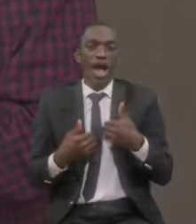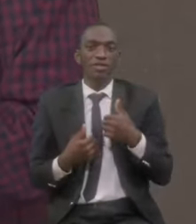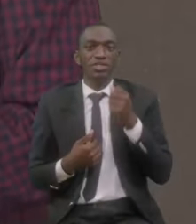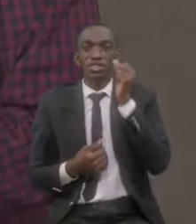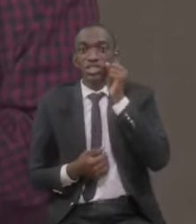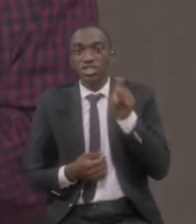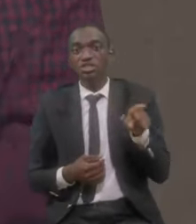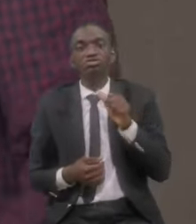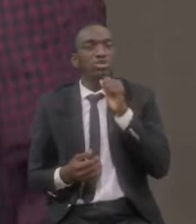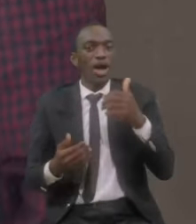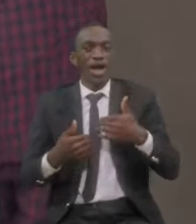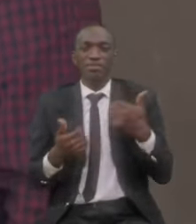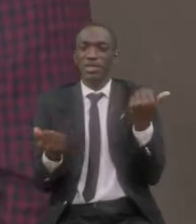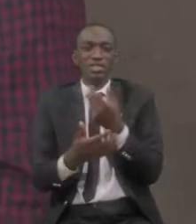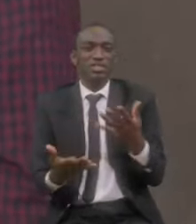elle n'avait rien à manger?